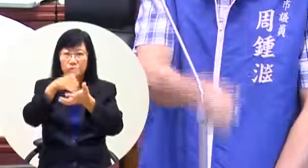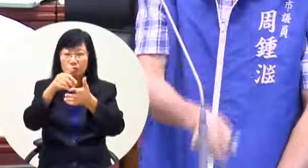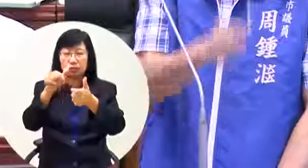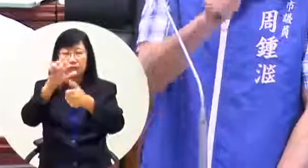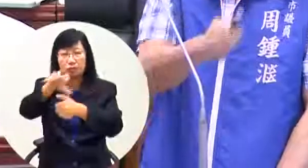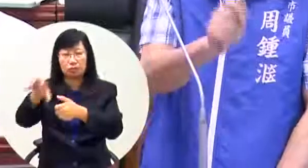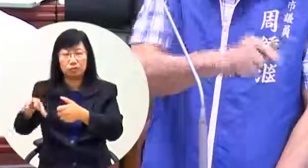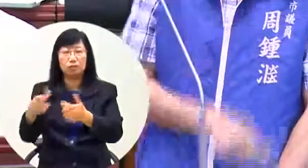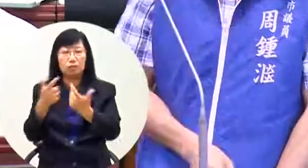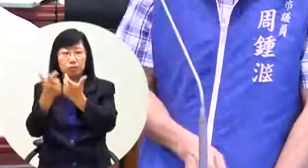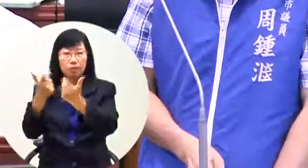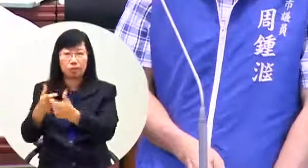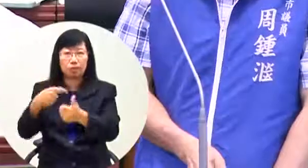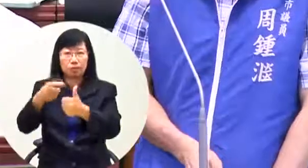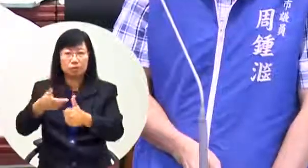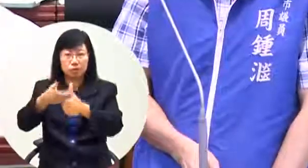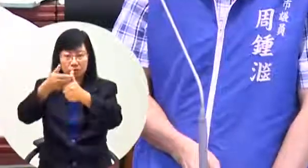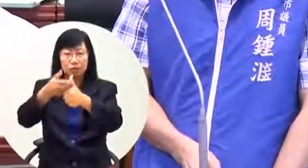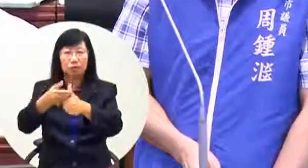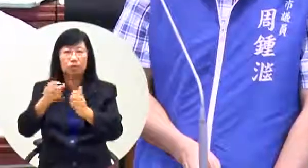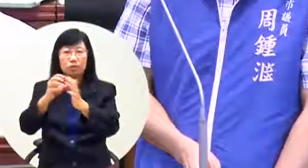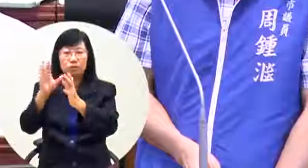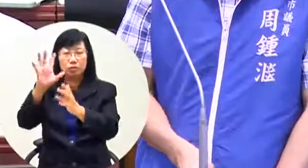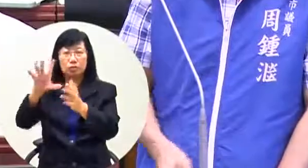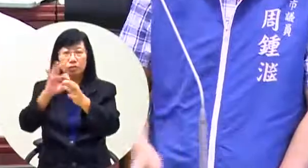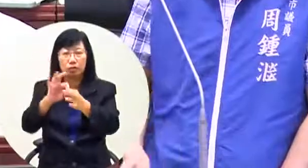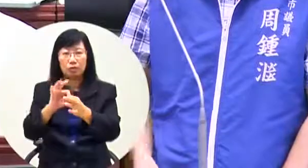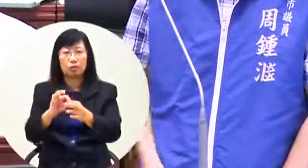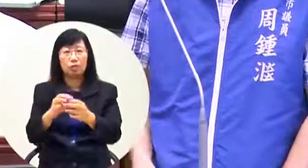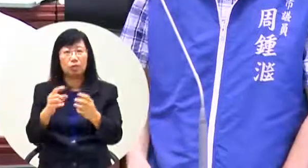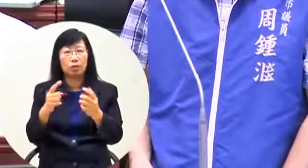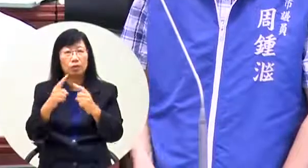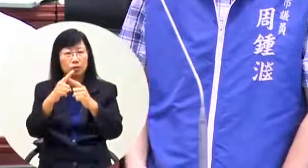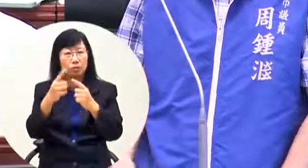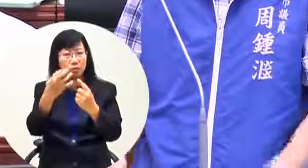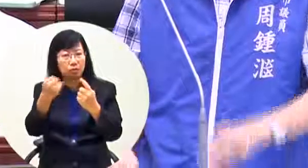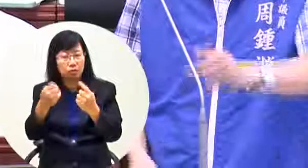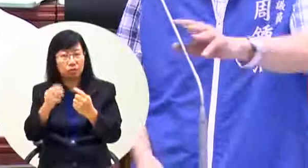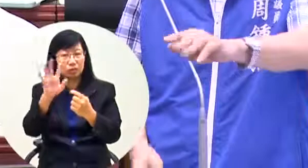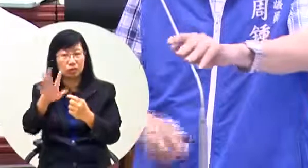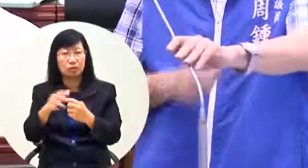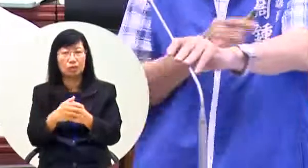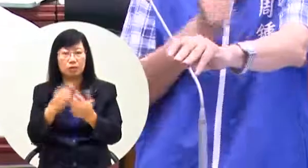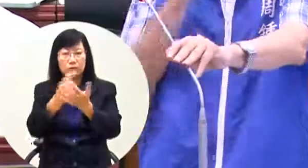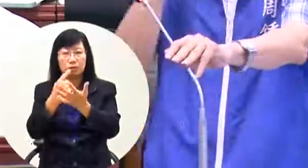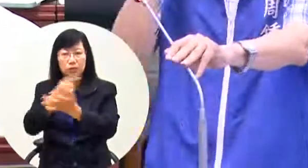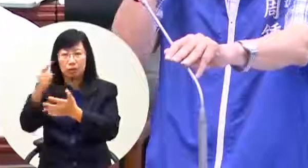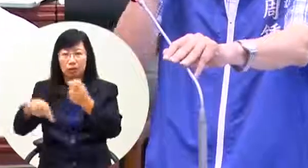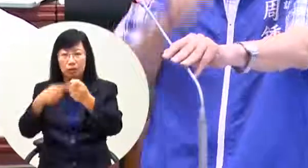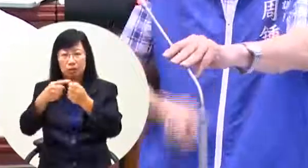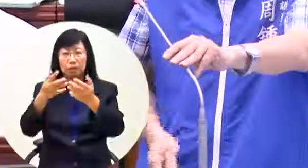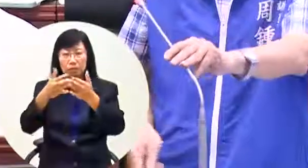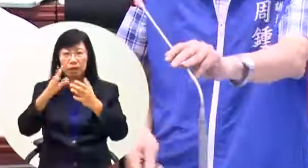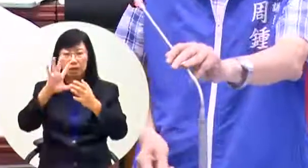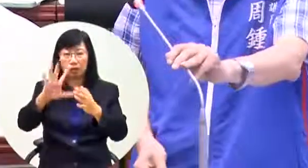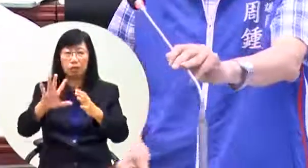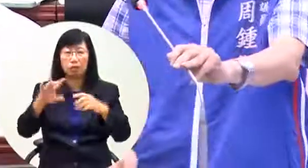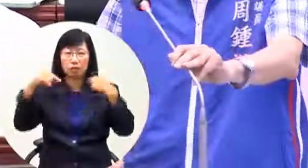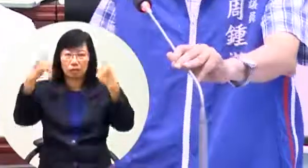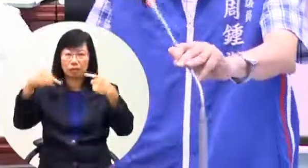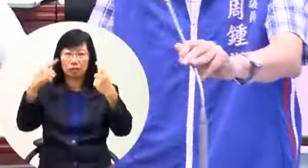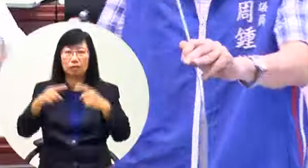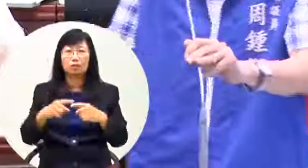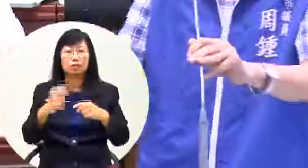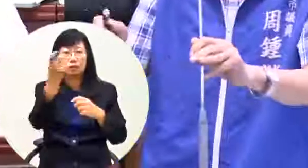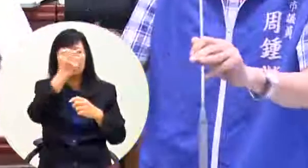评估。然后，而且我希望不只是这样，每年要滚动式的做检讨，配合地方未来的发展。就讲这个部